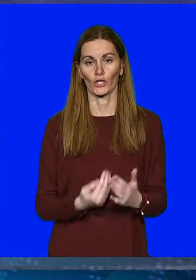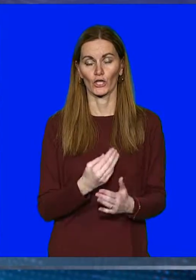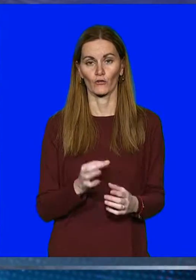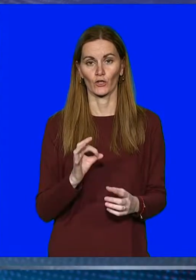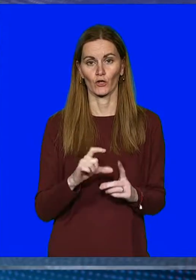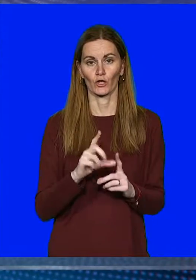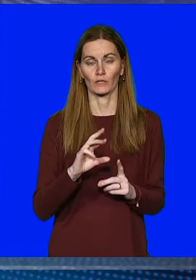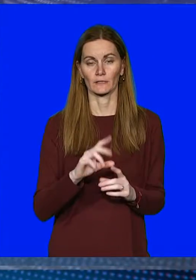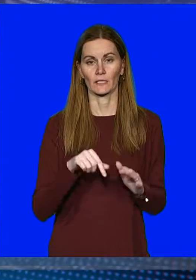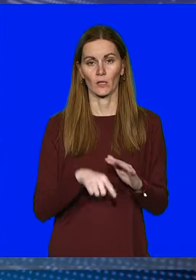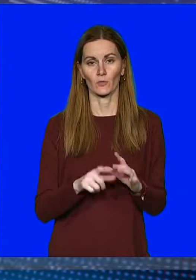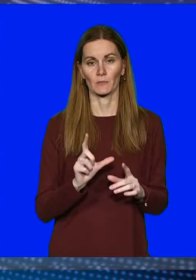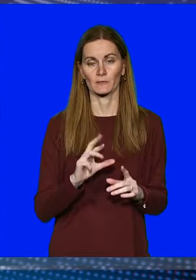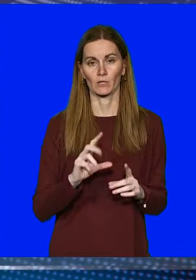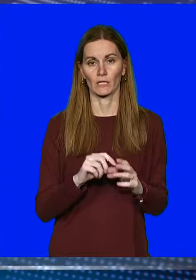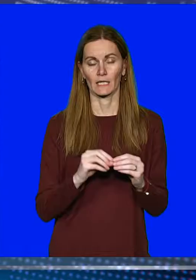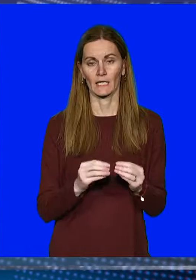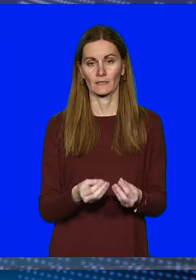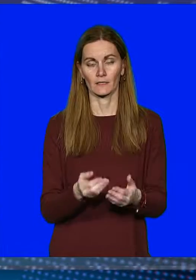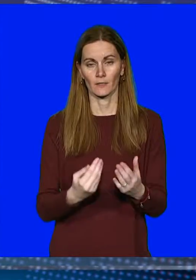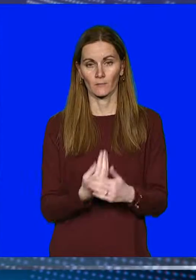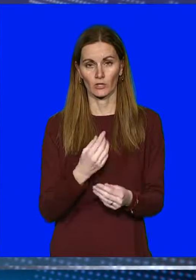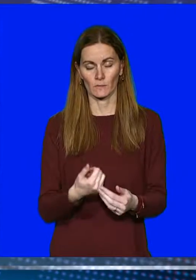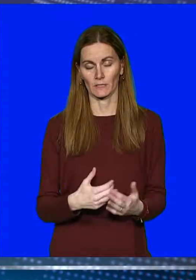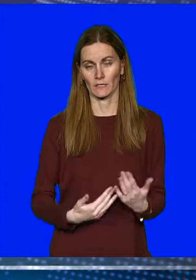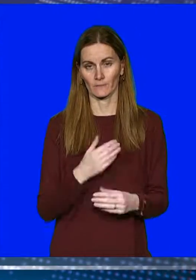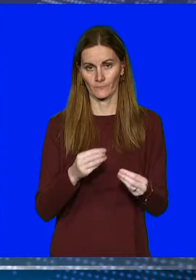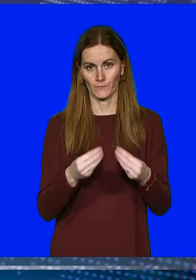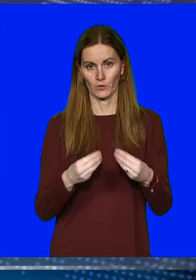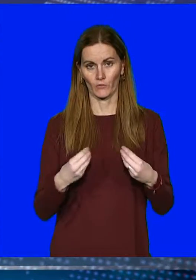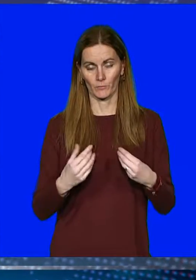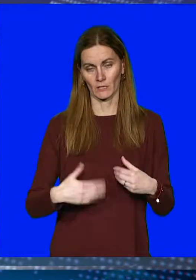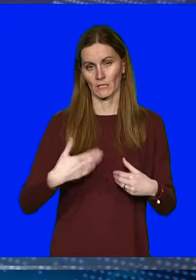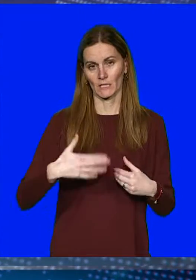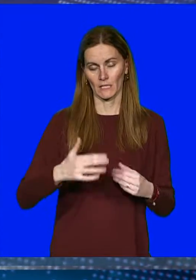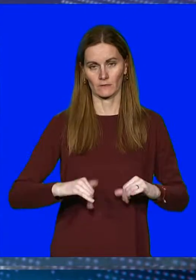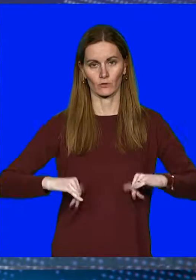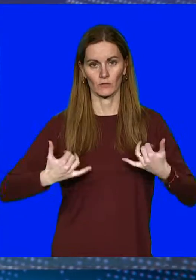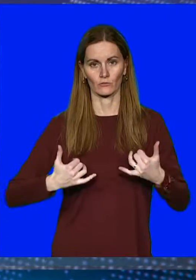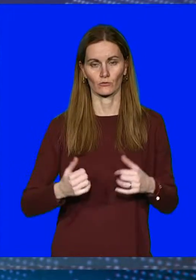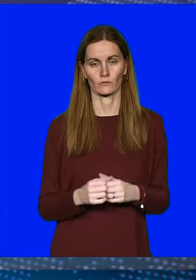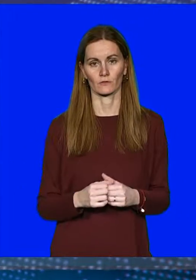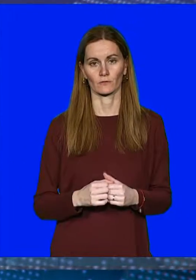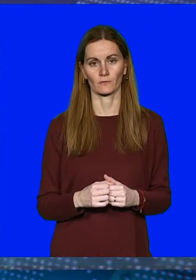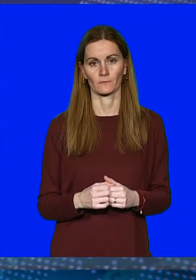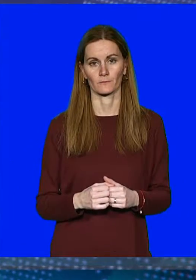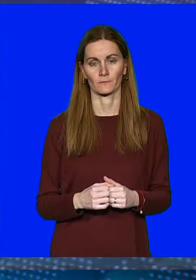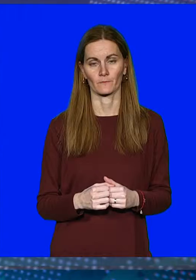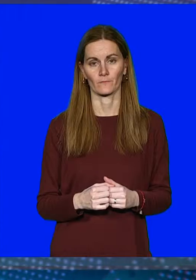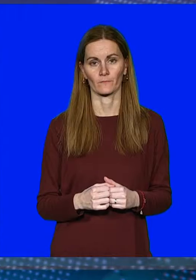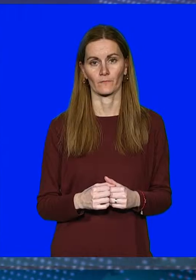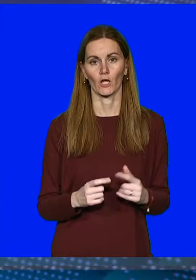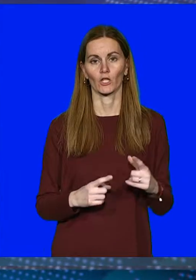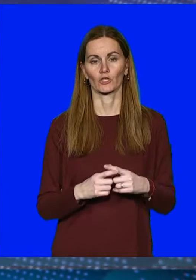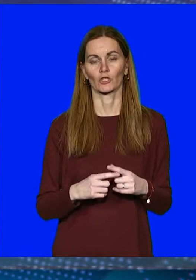novo formirani odjel. Dakle, probijali smo led, započeli smo s nekim velikim projektima, neke nastavljamo kroz sljedeću godinu, što izgradnju, što u